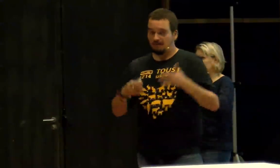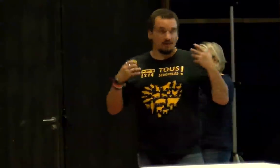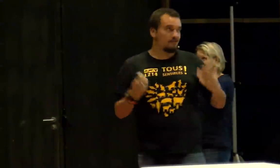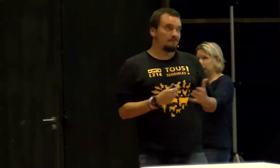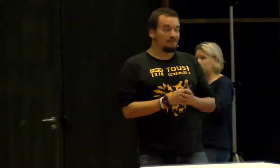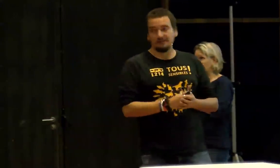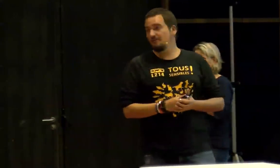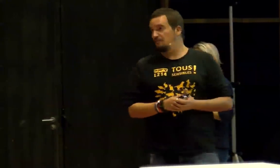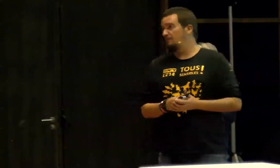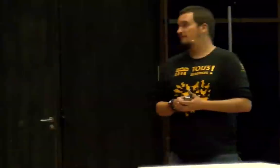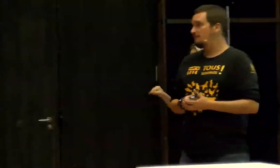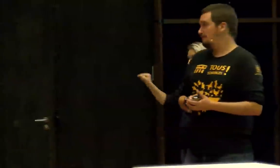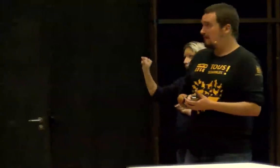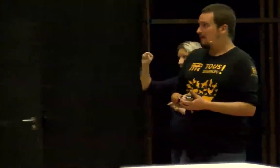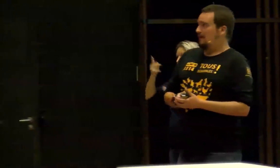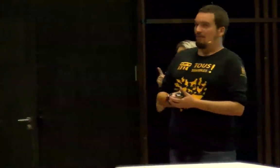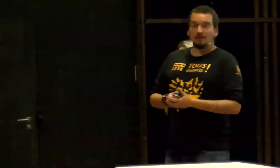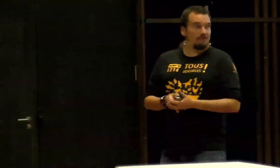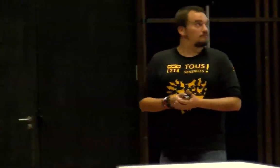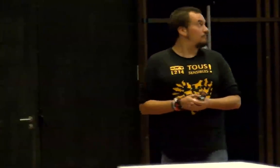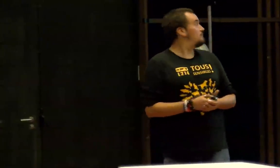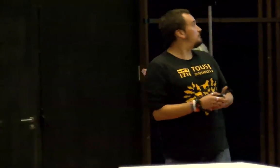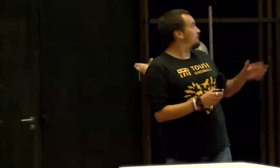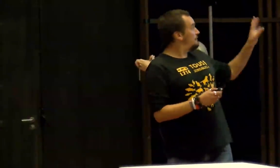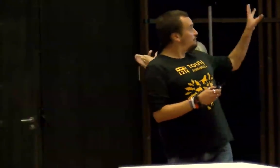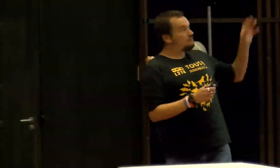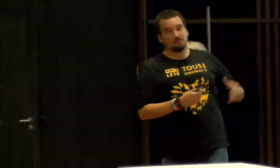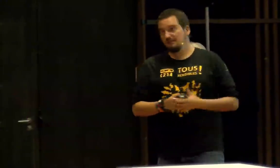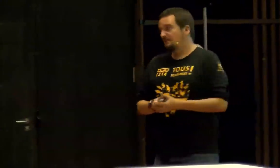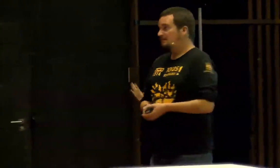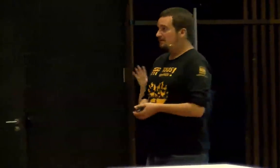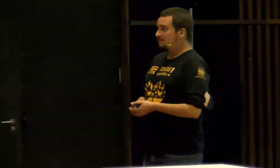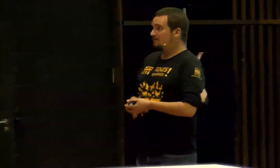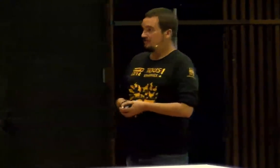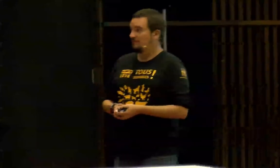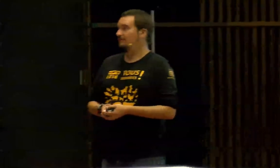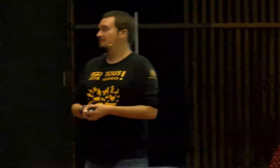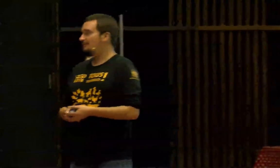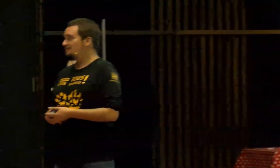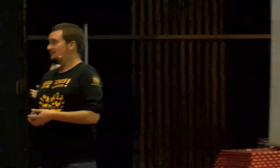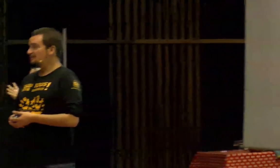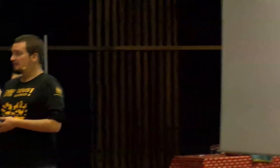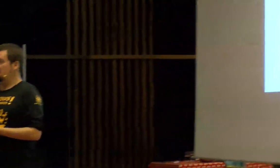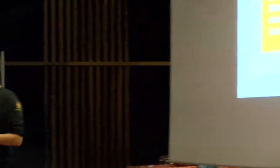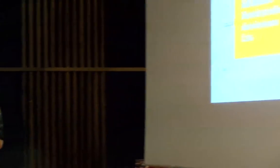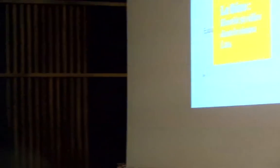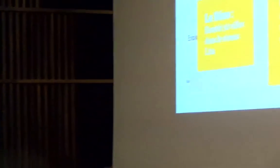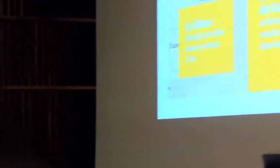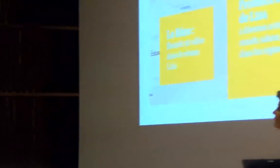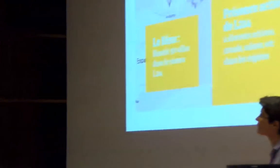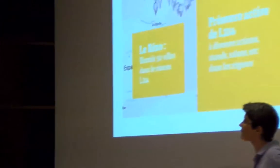absolument, enfin des villes avec des groupes à peu près partout en France. Il y a encore quelques petits trous, mais de moins en moins. Voilà, on a presque 50 villes